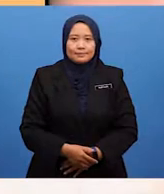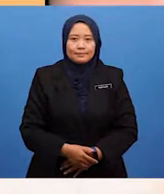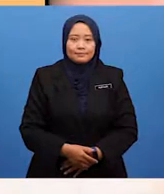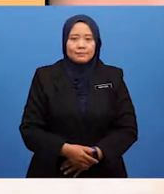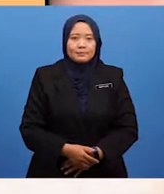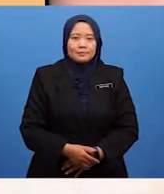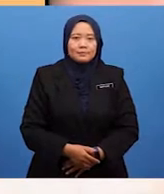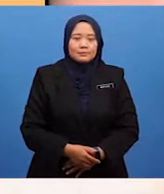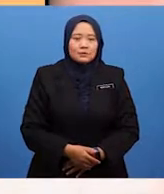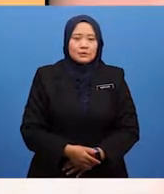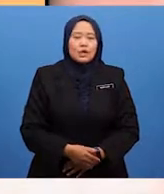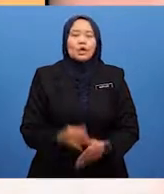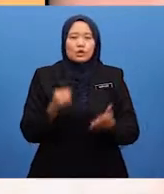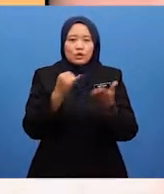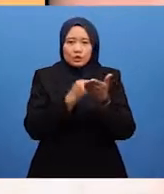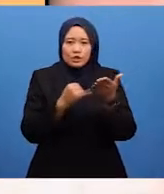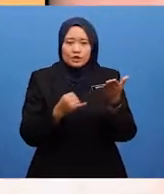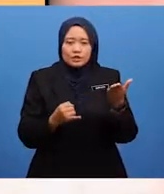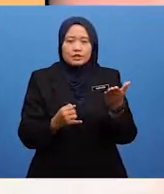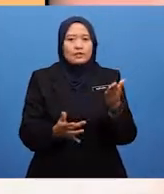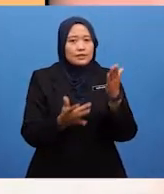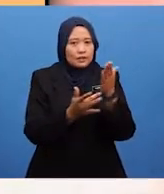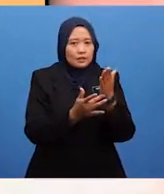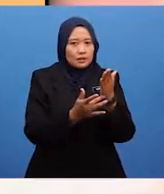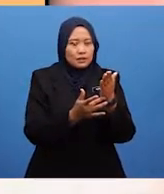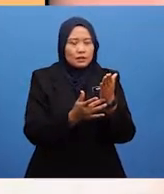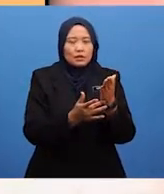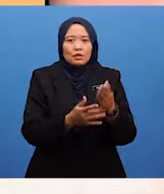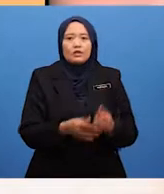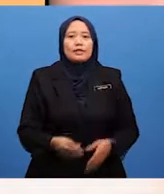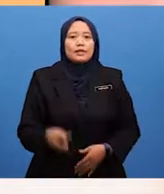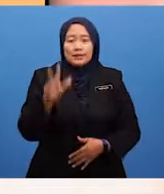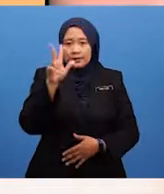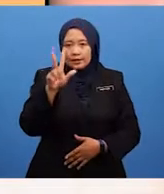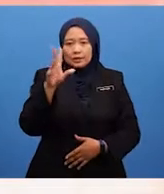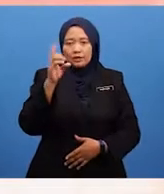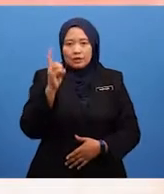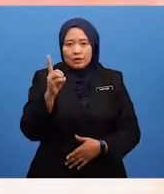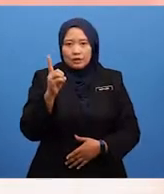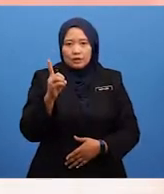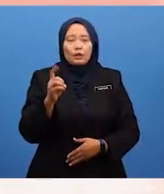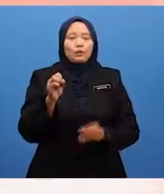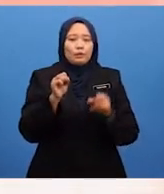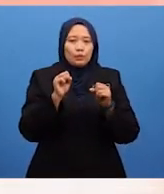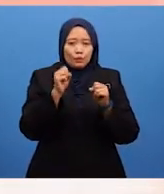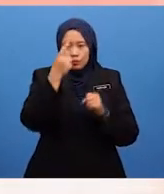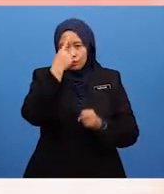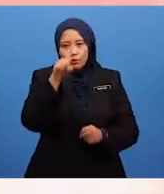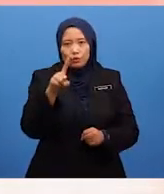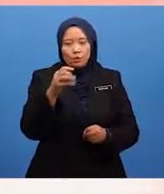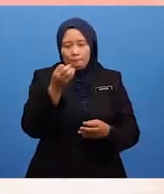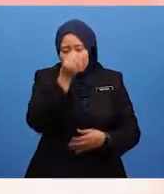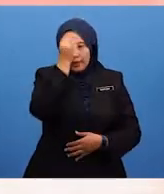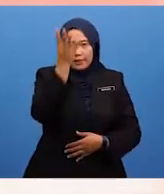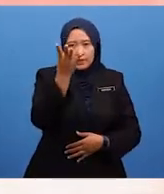juga dihasilkan secara tiga dimensi untuk memaparkan komponen dalam dengan cara pemasangan bahagian dalam